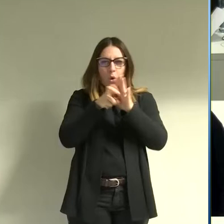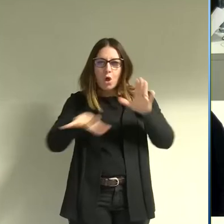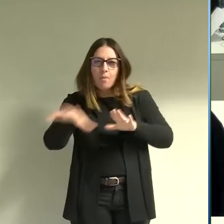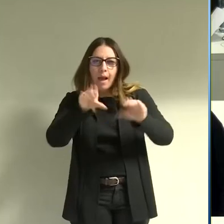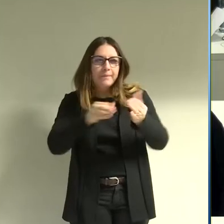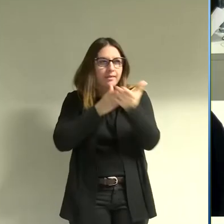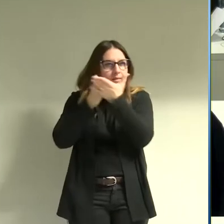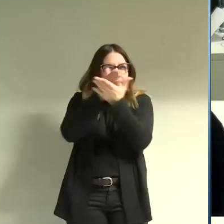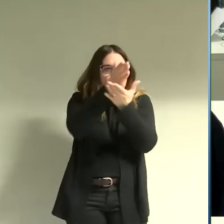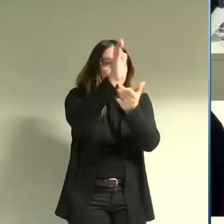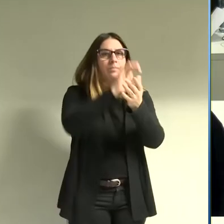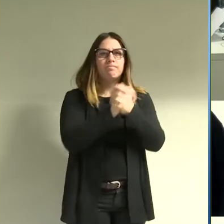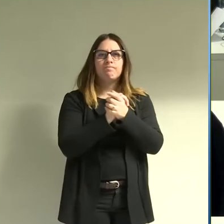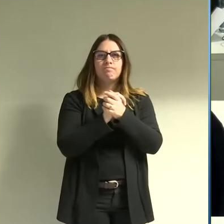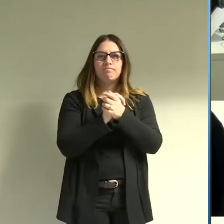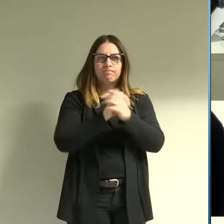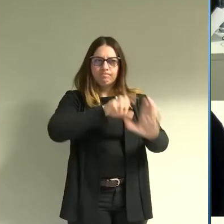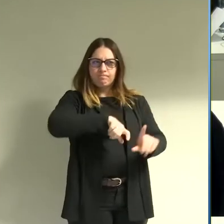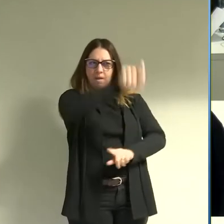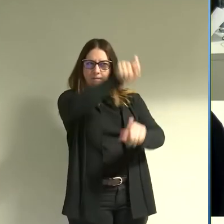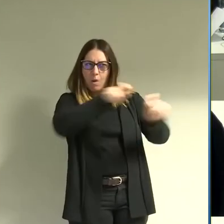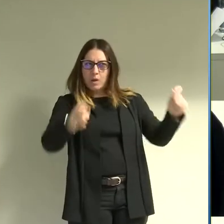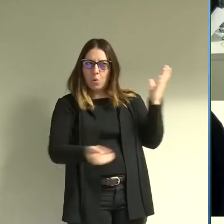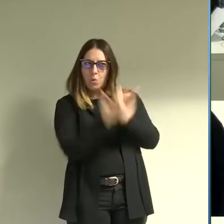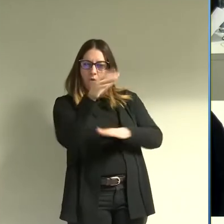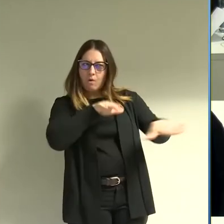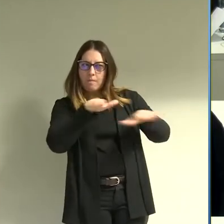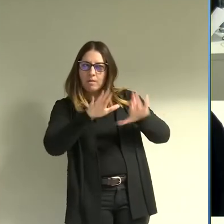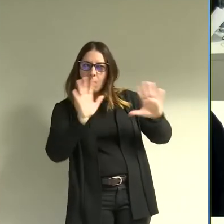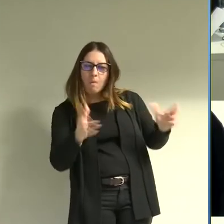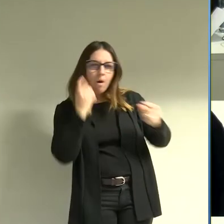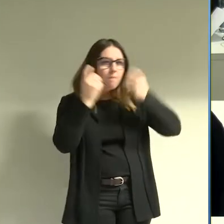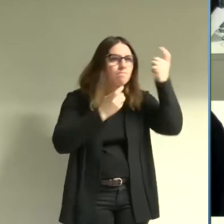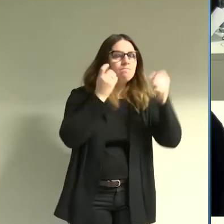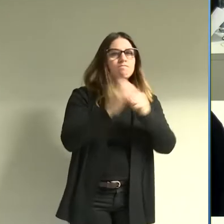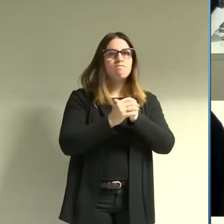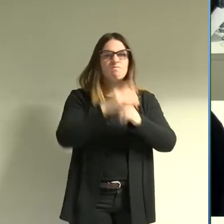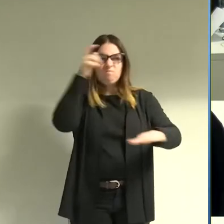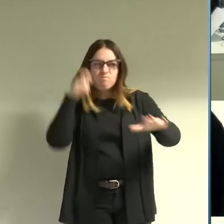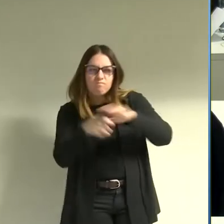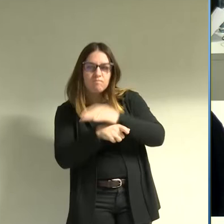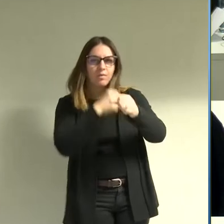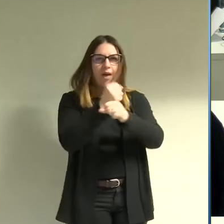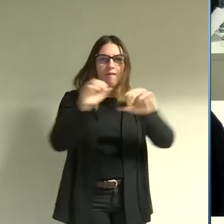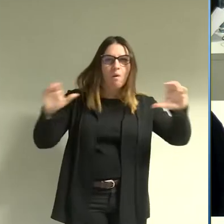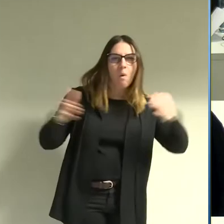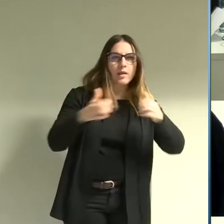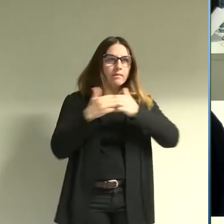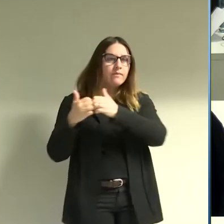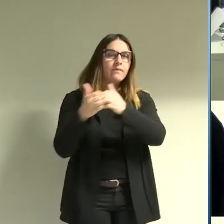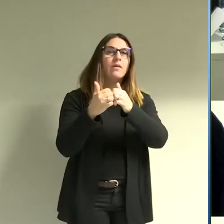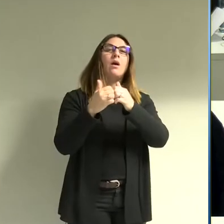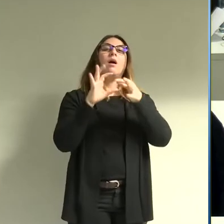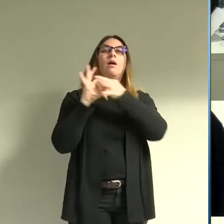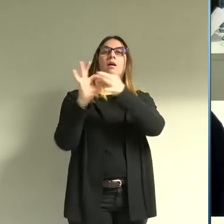réfléchir à de nouveaux modes d'évaluation consacrer des fonds à un travail collectif qui permettent des solutions collaboratives